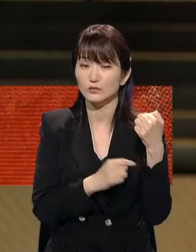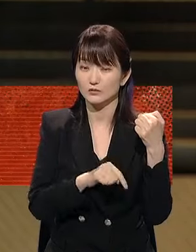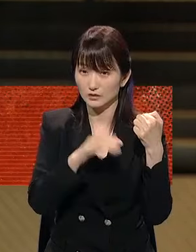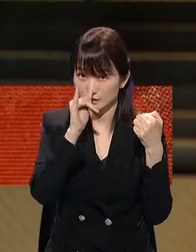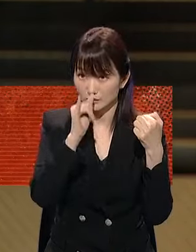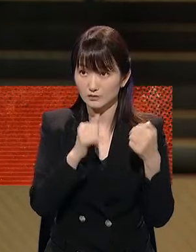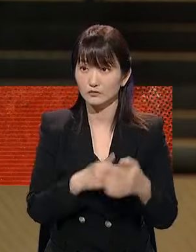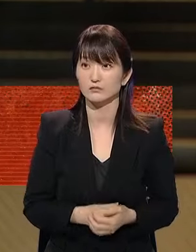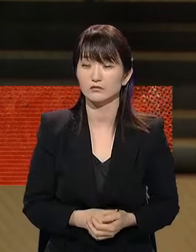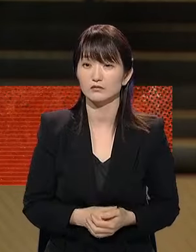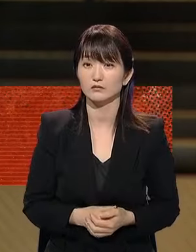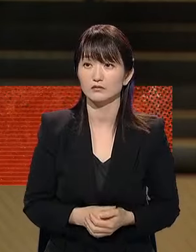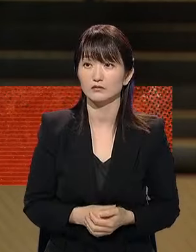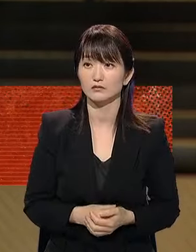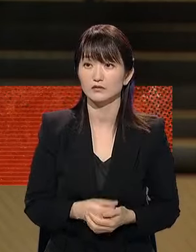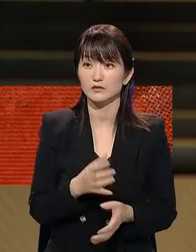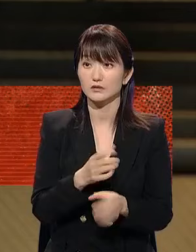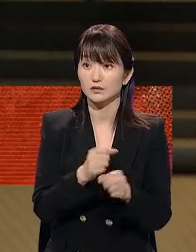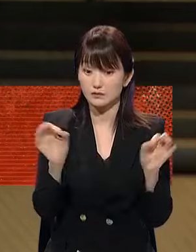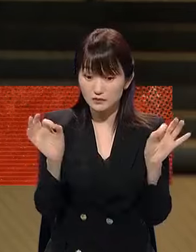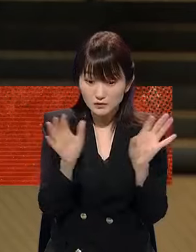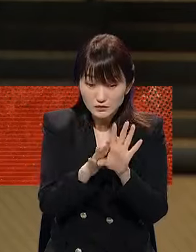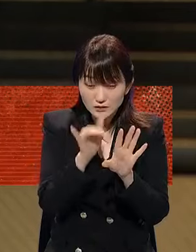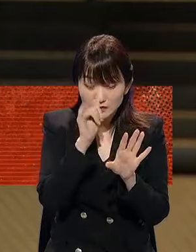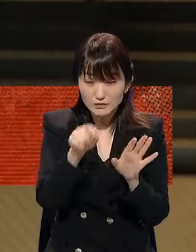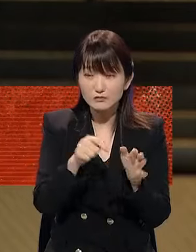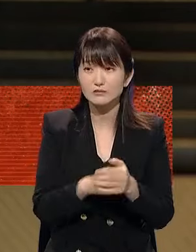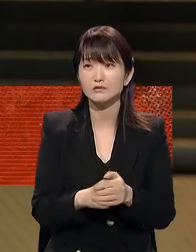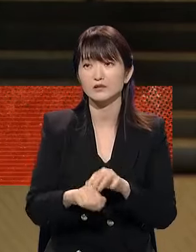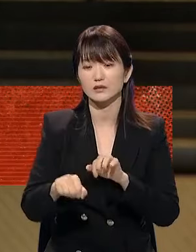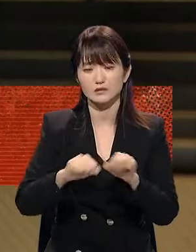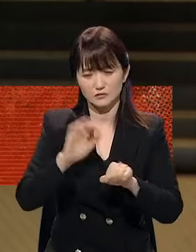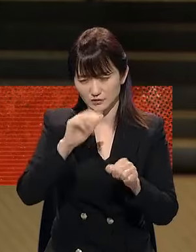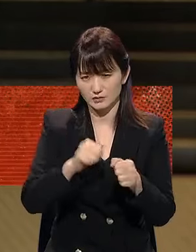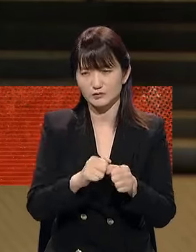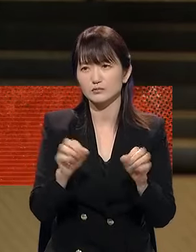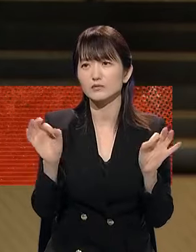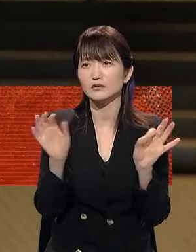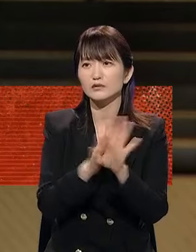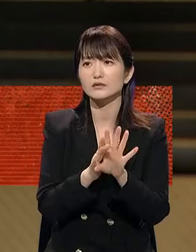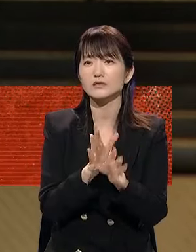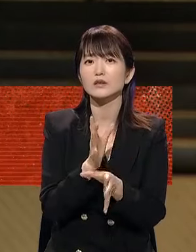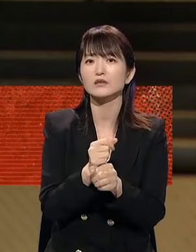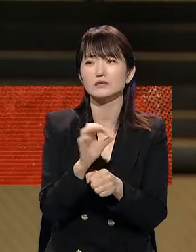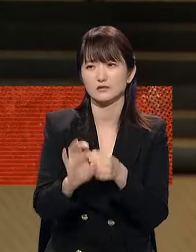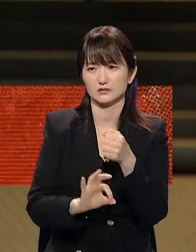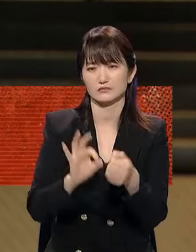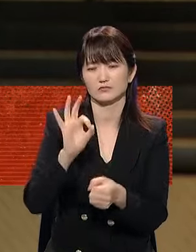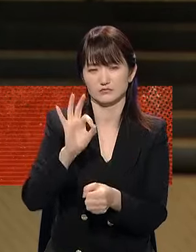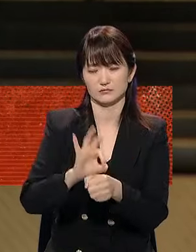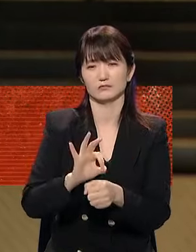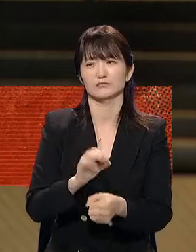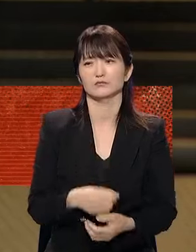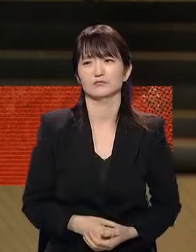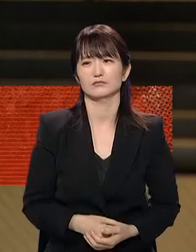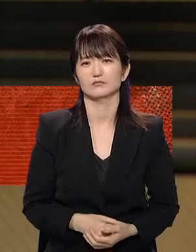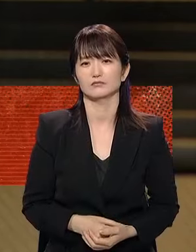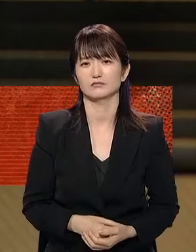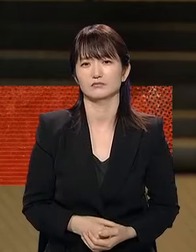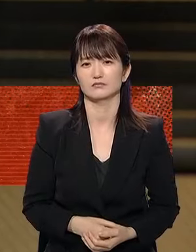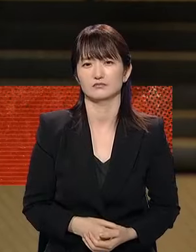있다라면 소멸시효란게 있어요 그걸 쭉 행사를 안 하면 없어집니다 언제 10년 동안 행사하자 아 그렇구나 보통